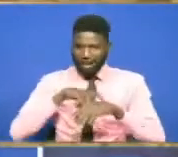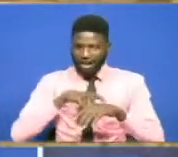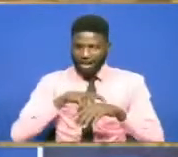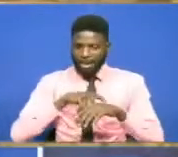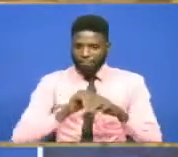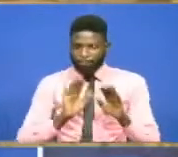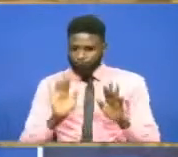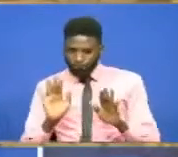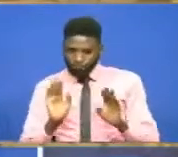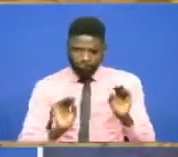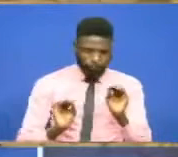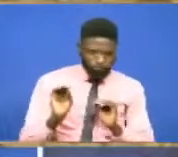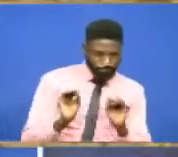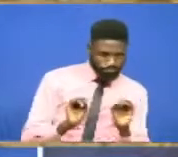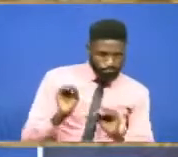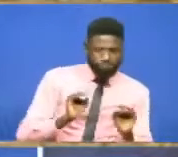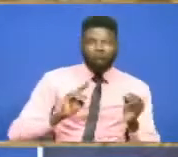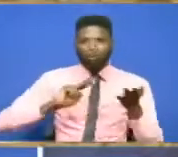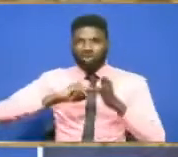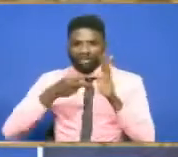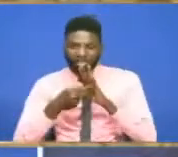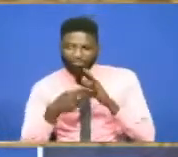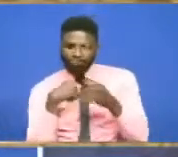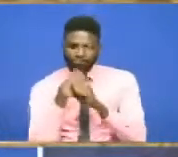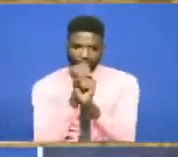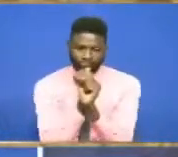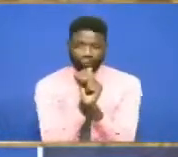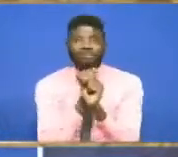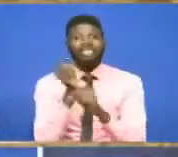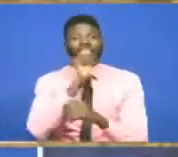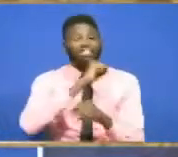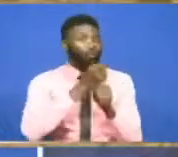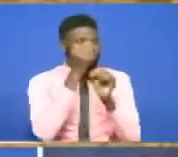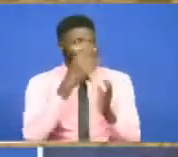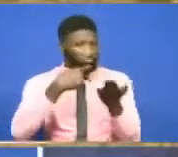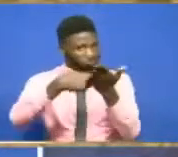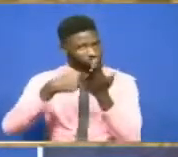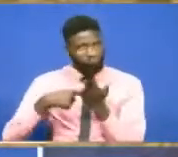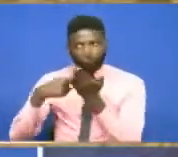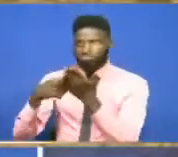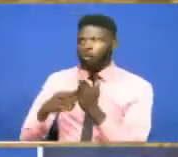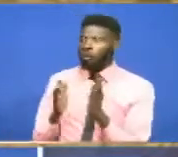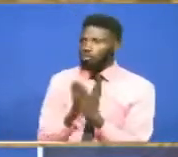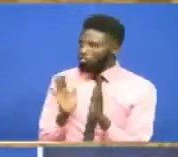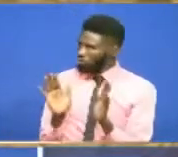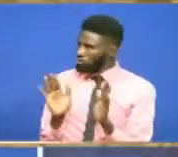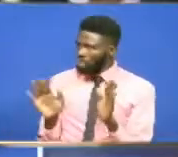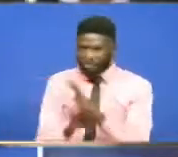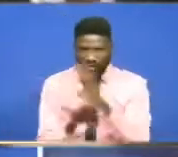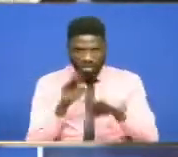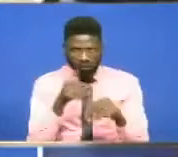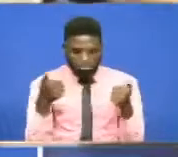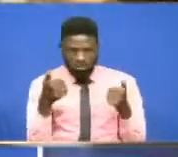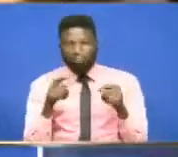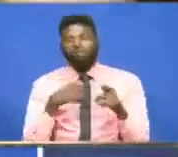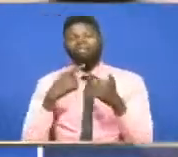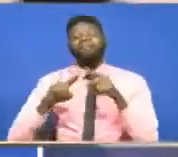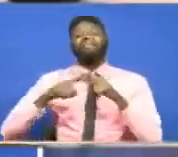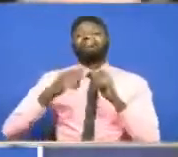our project, discuss with our stakeholders, make sure that everything is okay before starting.